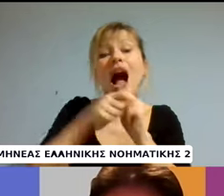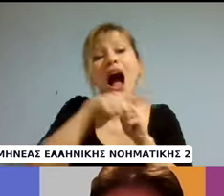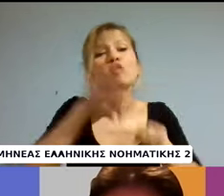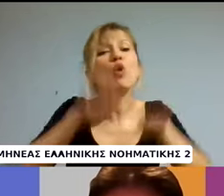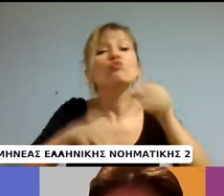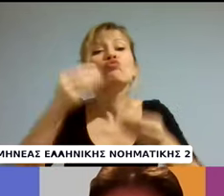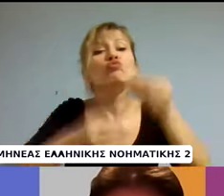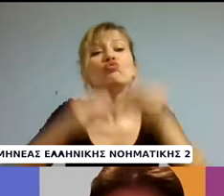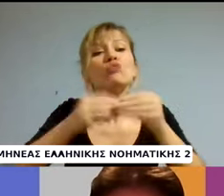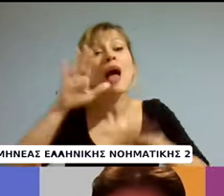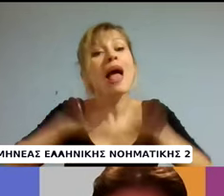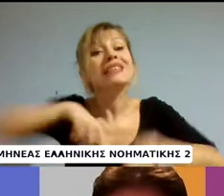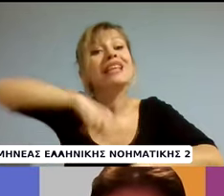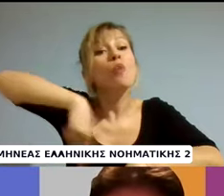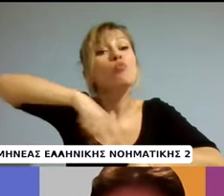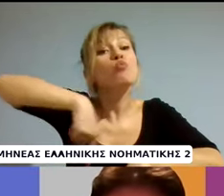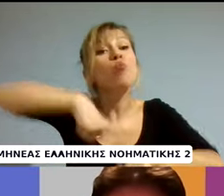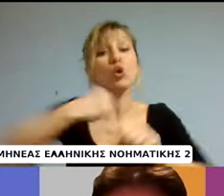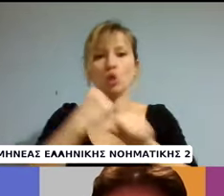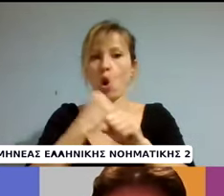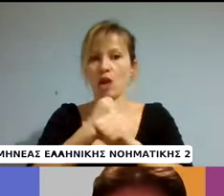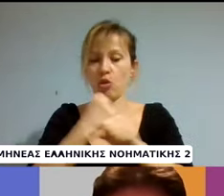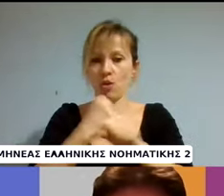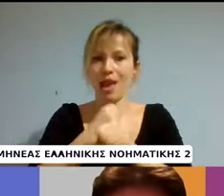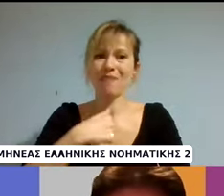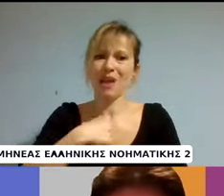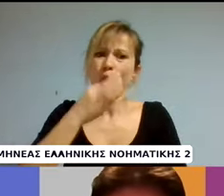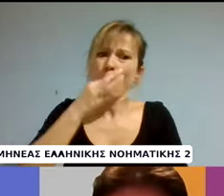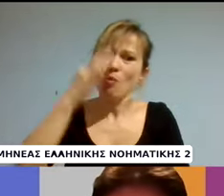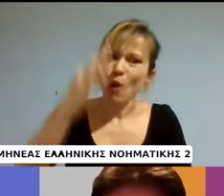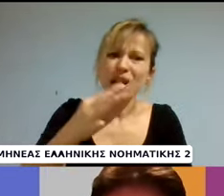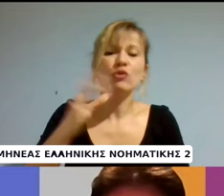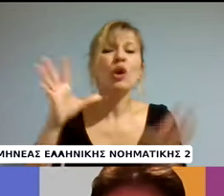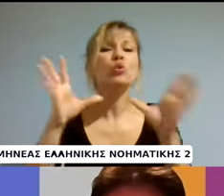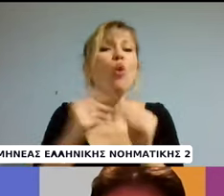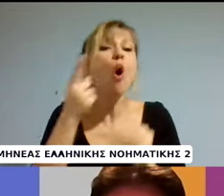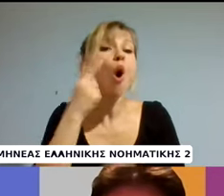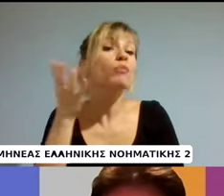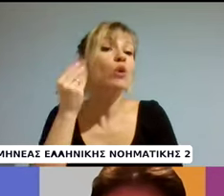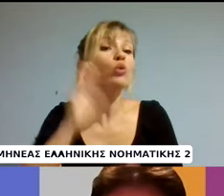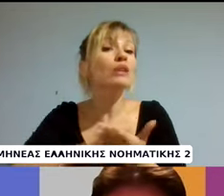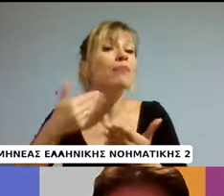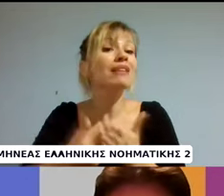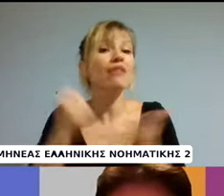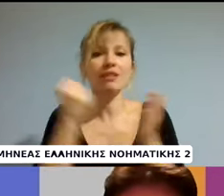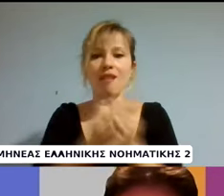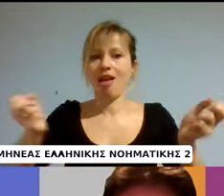εργασίας. Εγώ σε πολλούς ανθρώπους, επειδή στον υποτιτλισμό και στην οπτικοακουστική μετάφραση